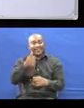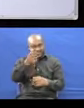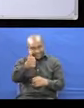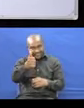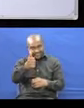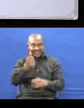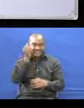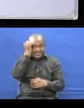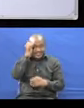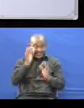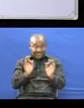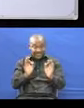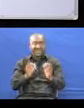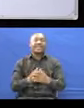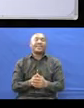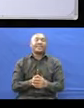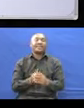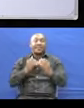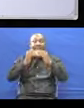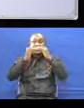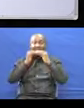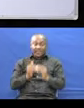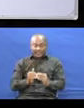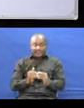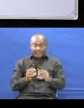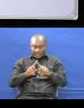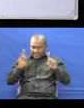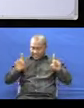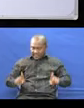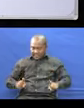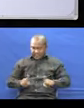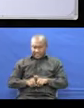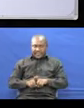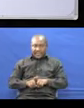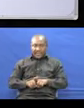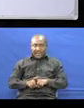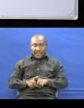mnakumbuka eh? Na hapa, vipo vipumba vingapi jumla?